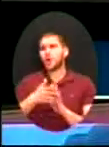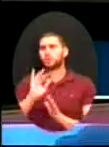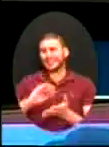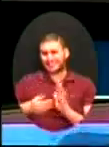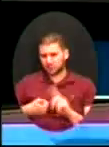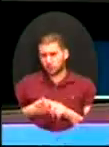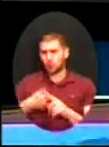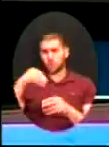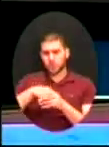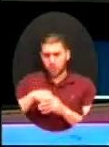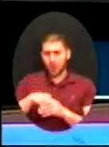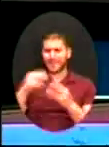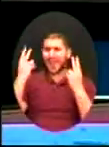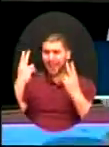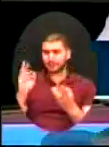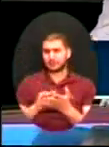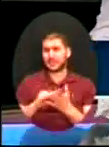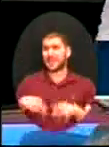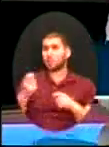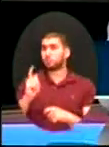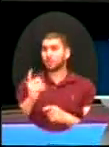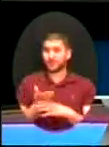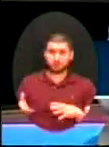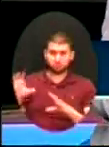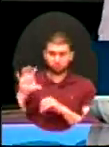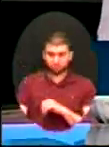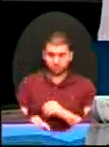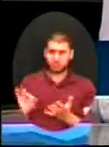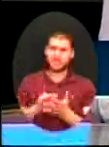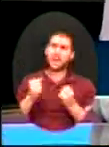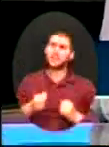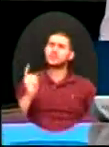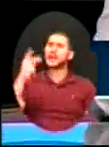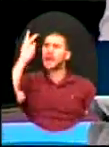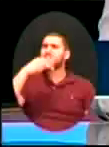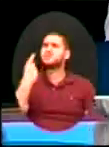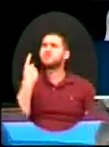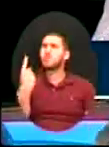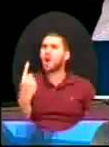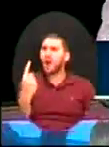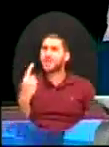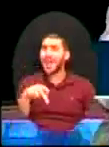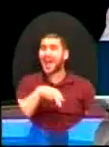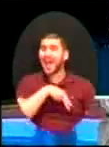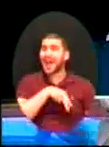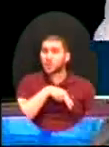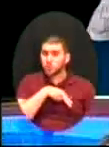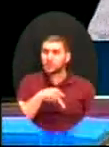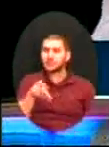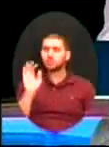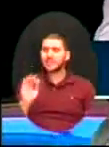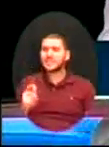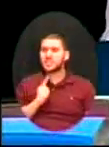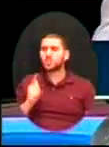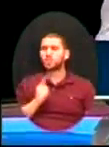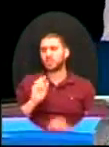האישור, של התוכן, של הערכים, זה משרד החינוך. מי ששם פה את הכסף זה משרד הביטחון. צריך להבין דבר אחד. אחריות היא אחריות